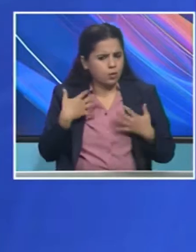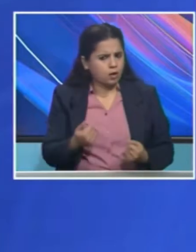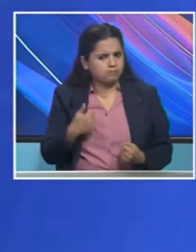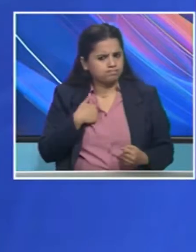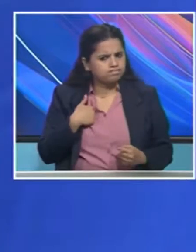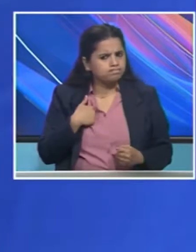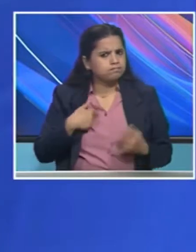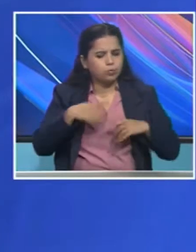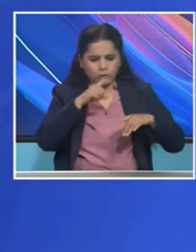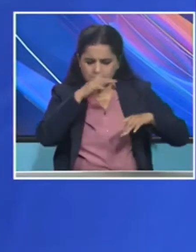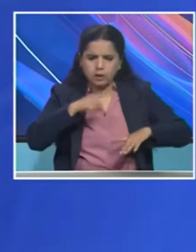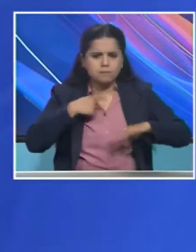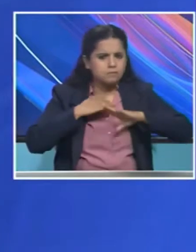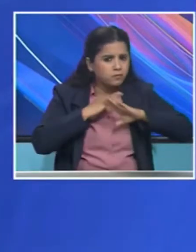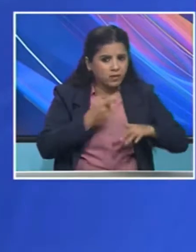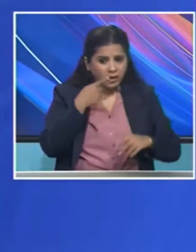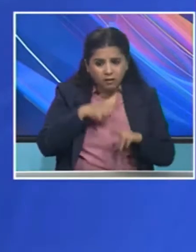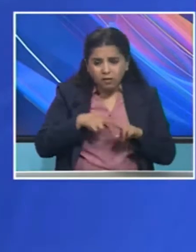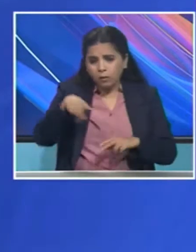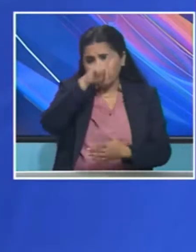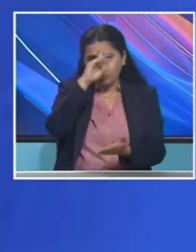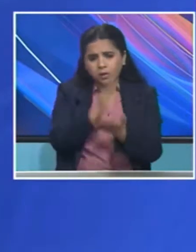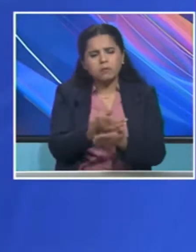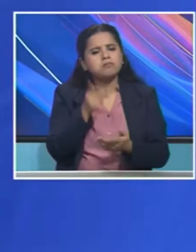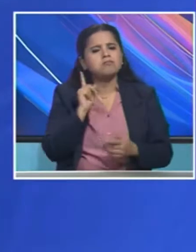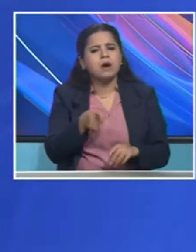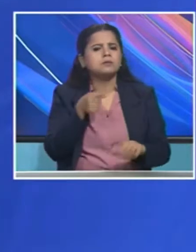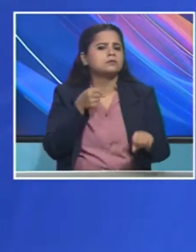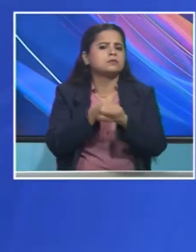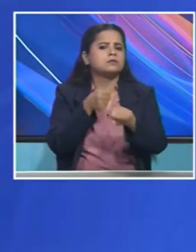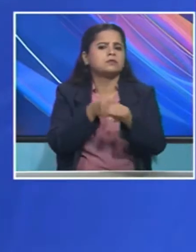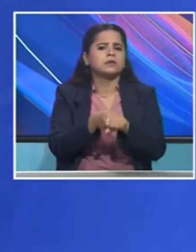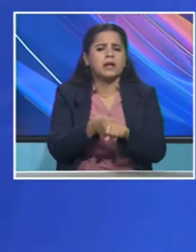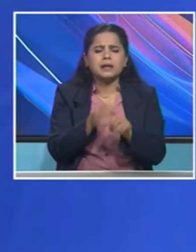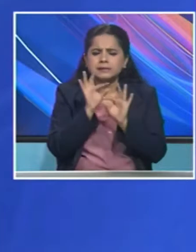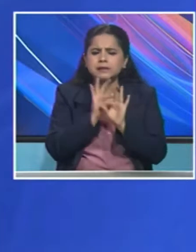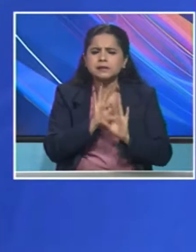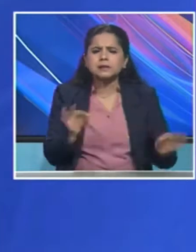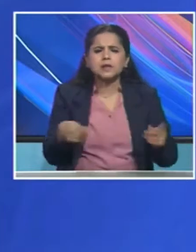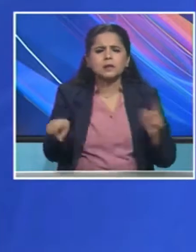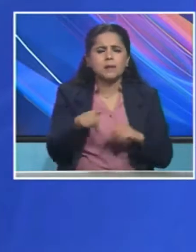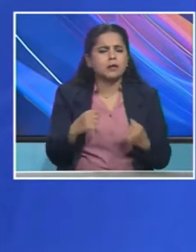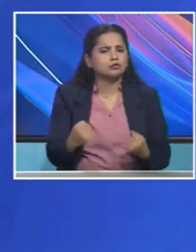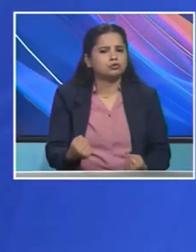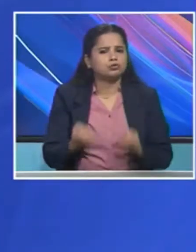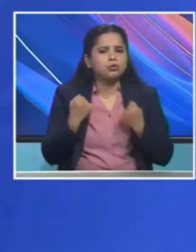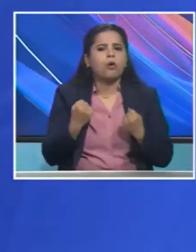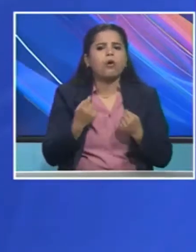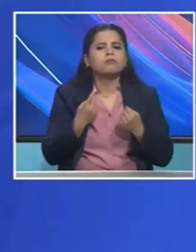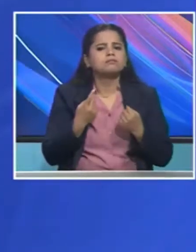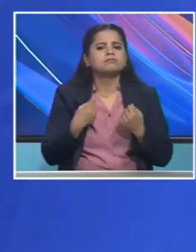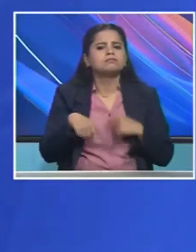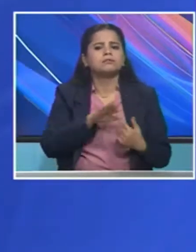in something, then fight for it. Simple things make strong statements.